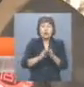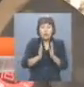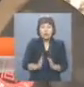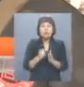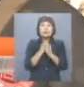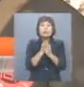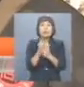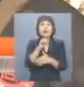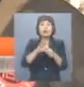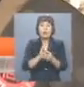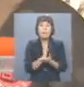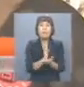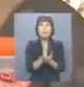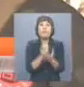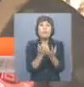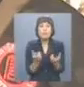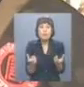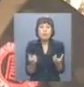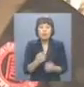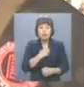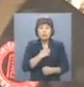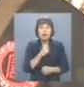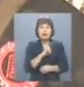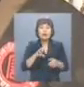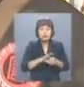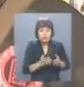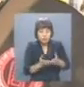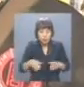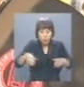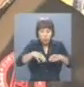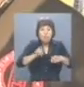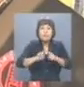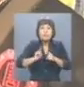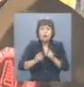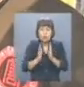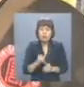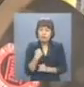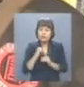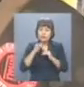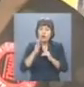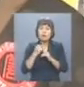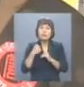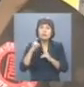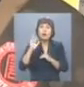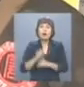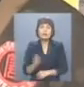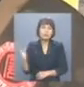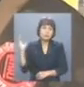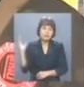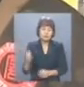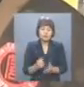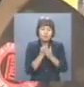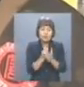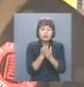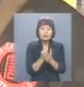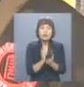าคเนี่ยอยากจะเอานำคณะเข้าไปด้วยซึ่งคณะก็ประมาณสัก10กว่าคนอย่างที่เห็นซึ่งเขาอยากจะขอเข้าไปด้ว